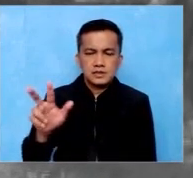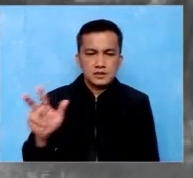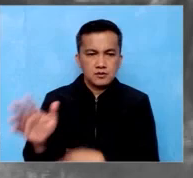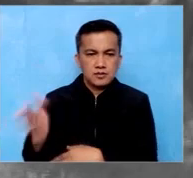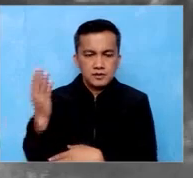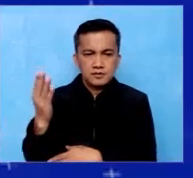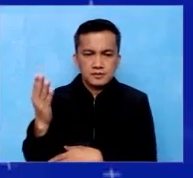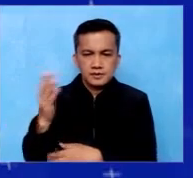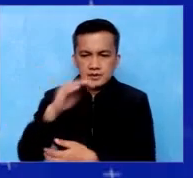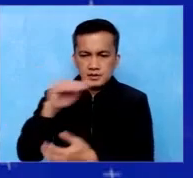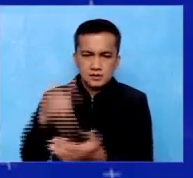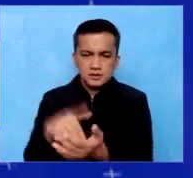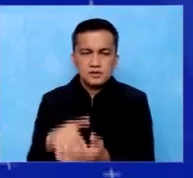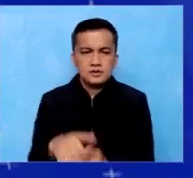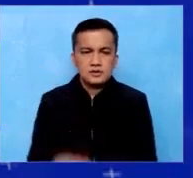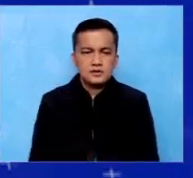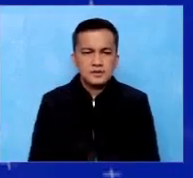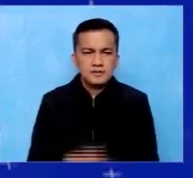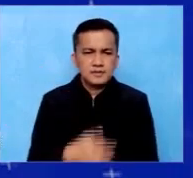sentro naman. Feeling ko